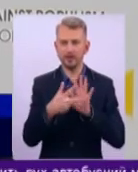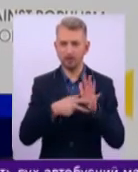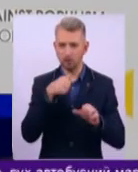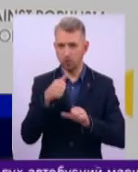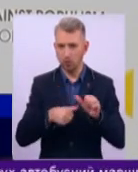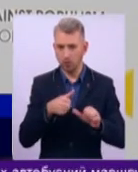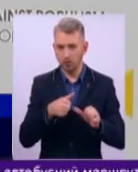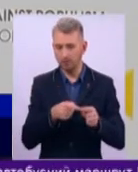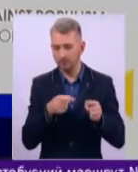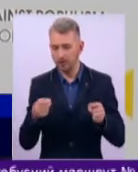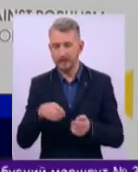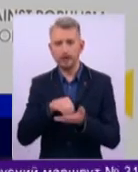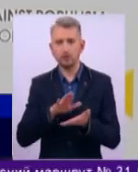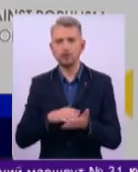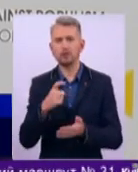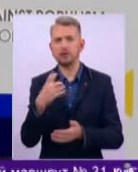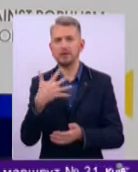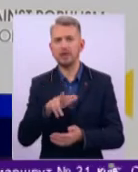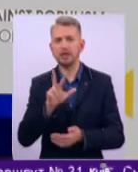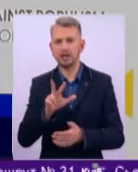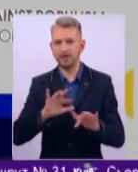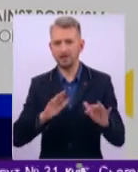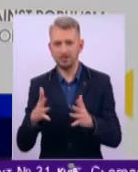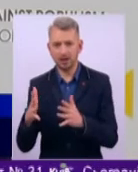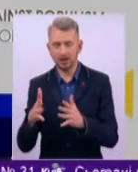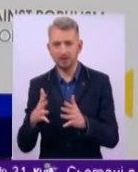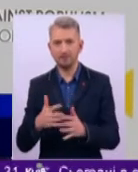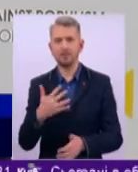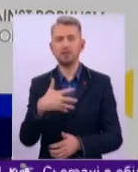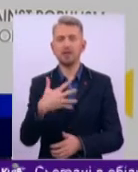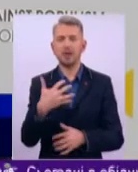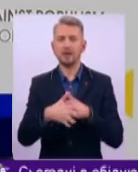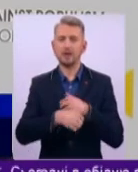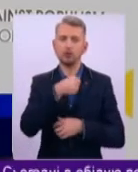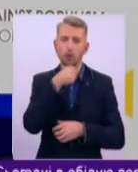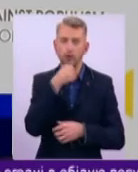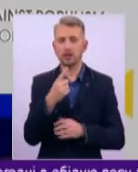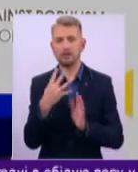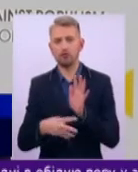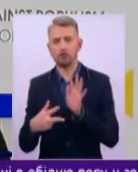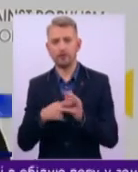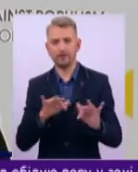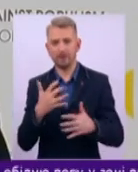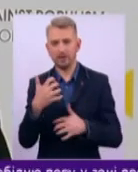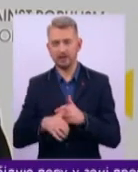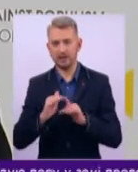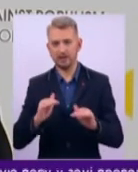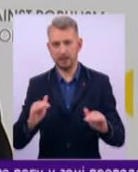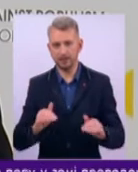року зареєстровано 153 випадки, 55 серед дорослих і 98 випадків серед